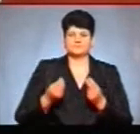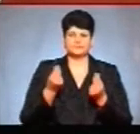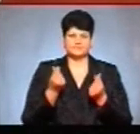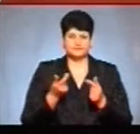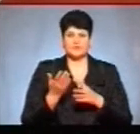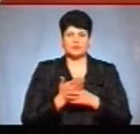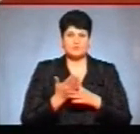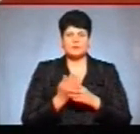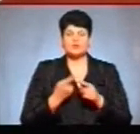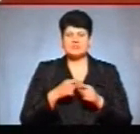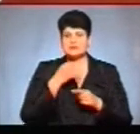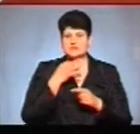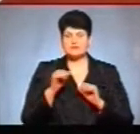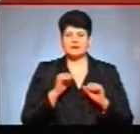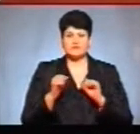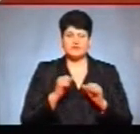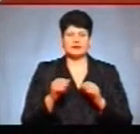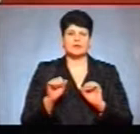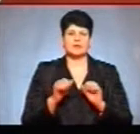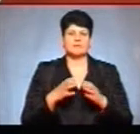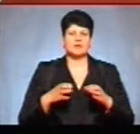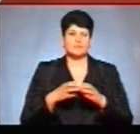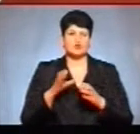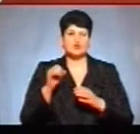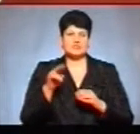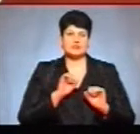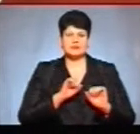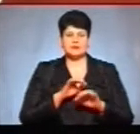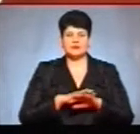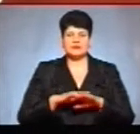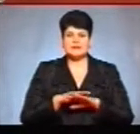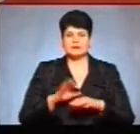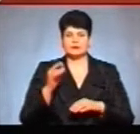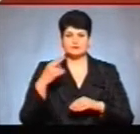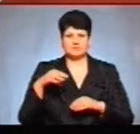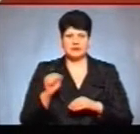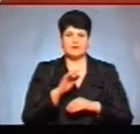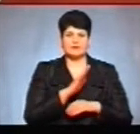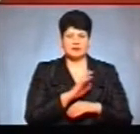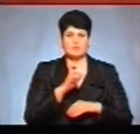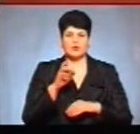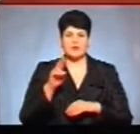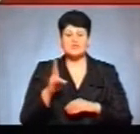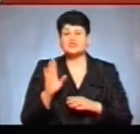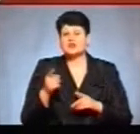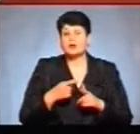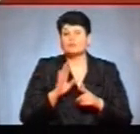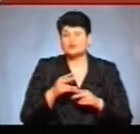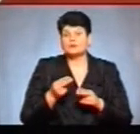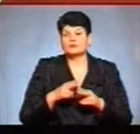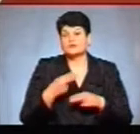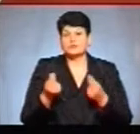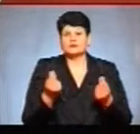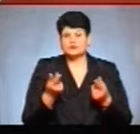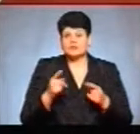Про це повідомив керівник Департаменту соціального захисту населення облдержадміністрації Вадим Боярський. Чи діятиме монетизація субсидій у